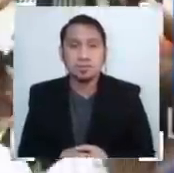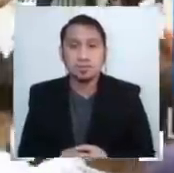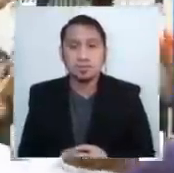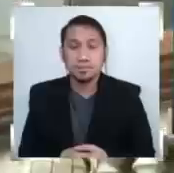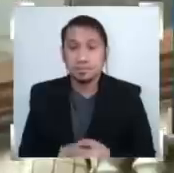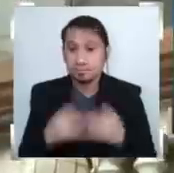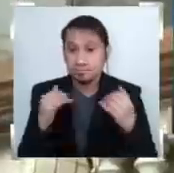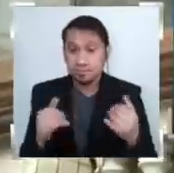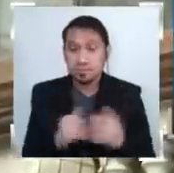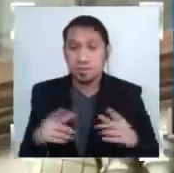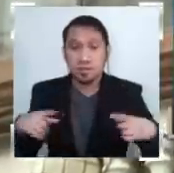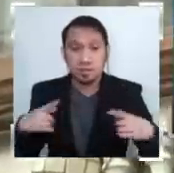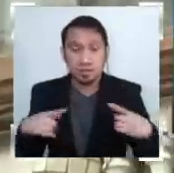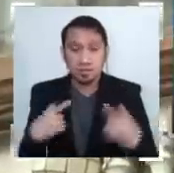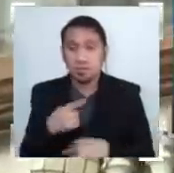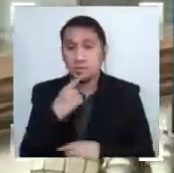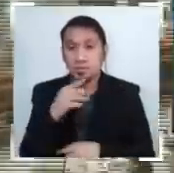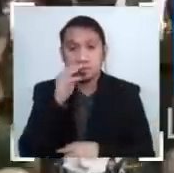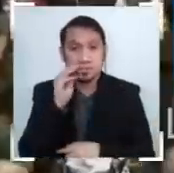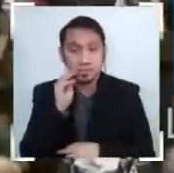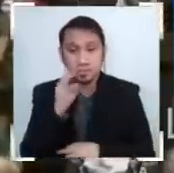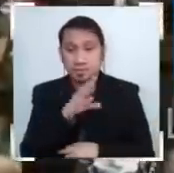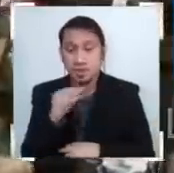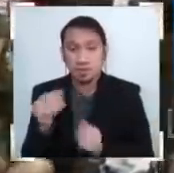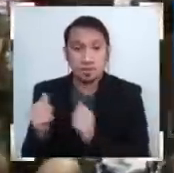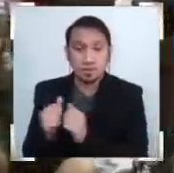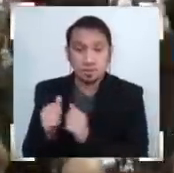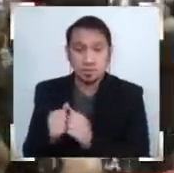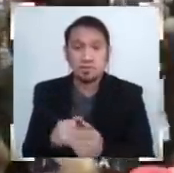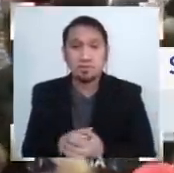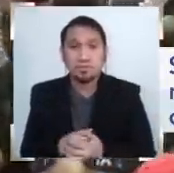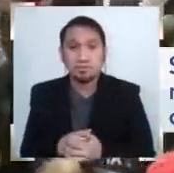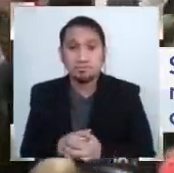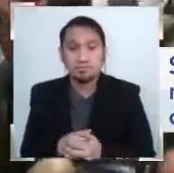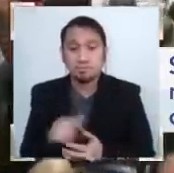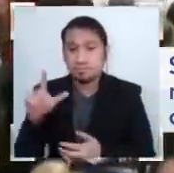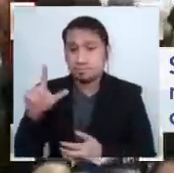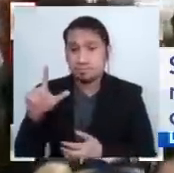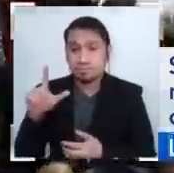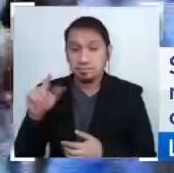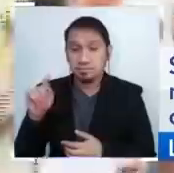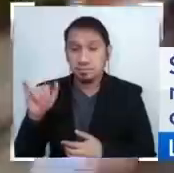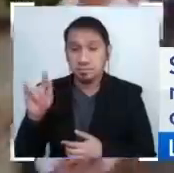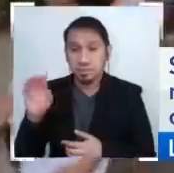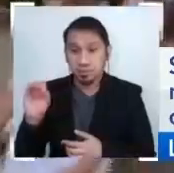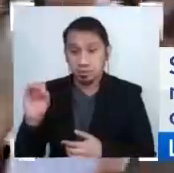Nasa Laguna si Senator Manny Pacquiao at running mate na si House Deputy Speaker Representative Lito Atienza.